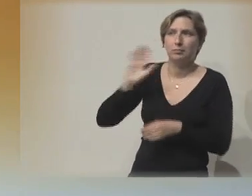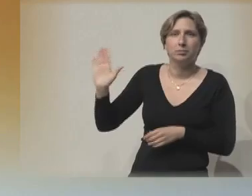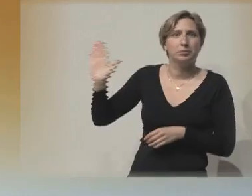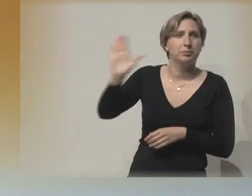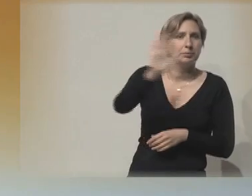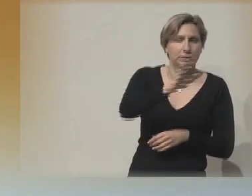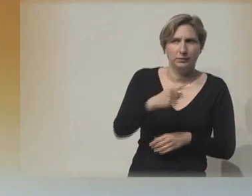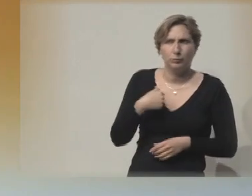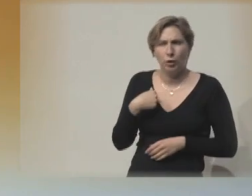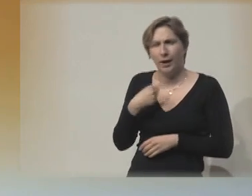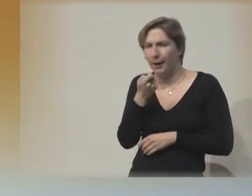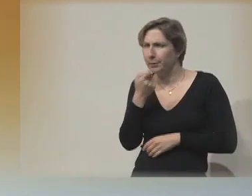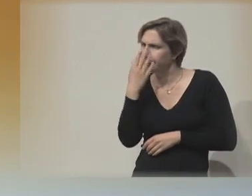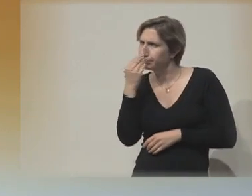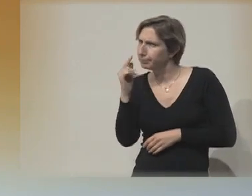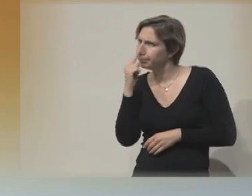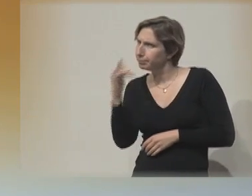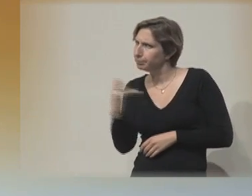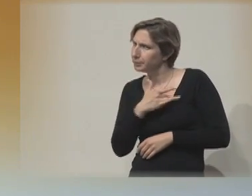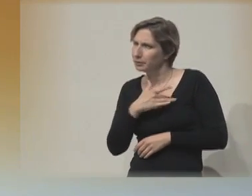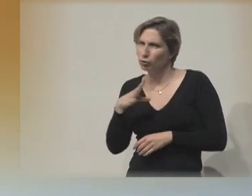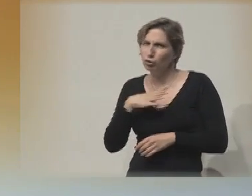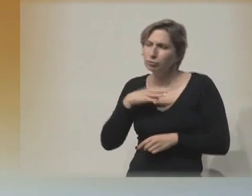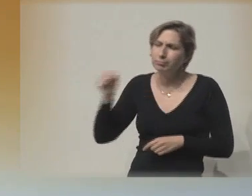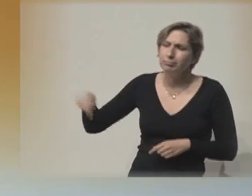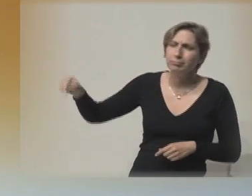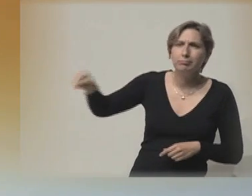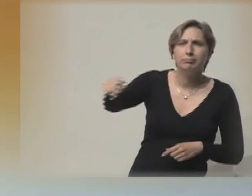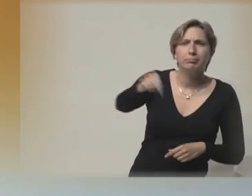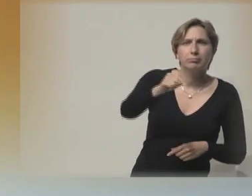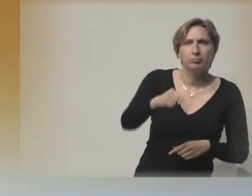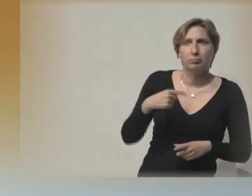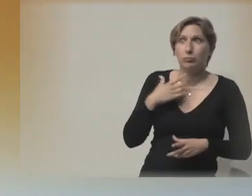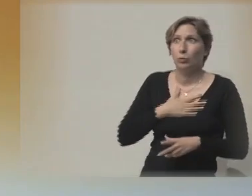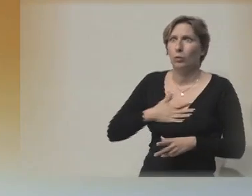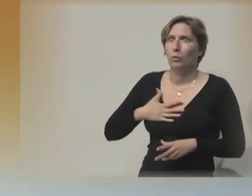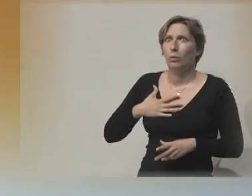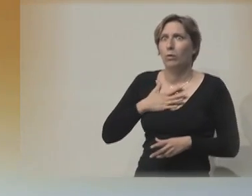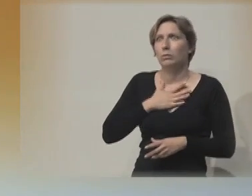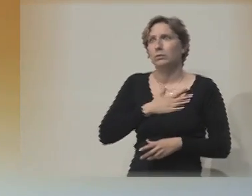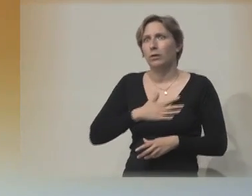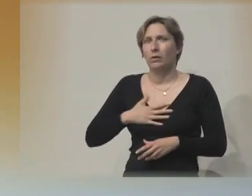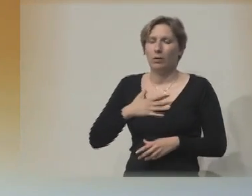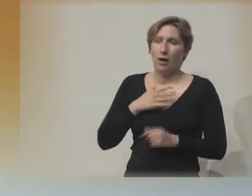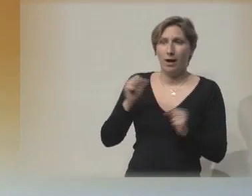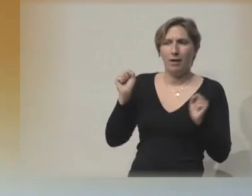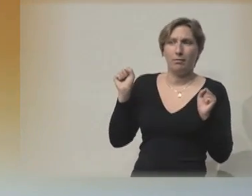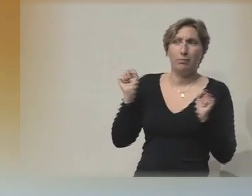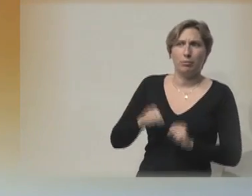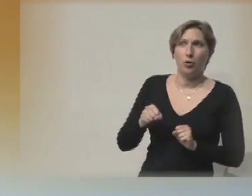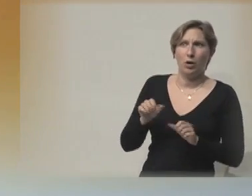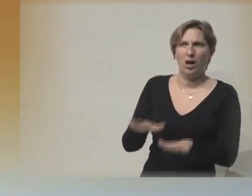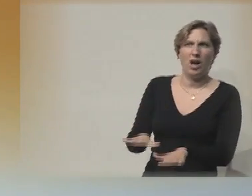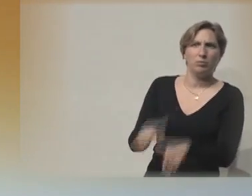je soupçonne qu'un certain nombre de forces politiques sont ravis d'imaginer qu'il pourrait y avoir une